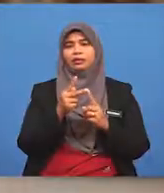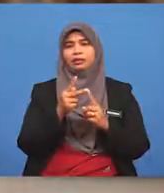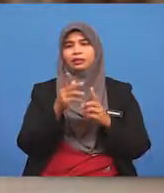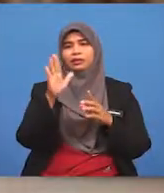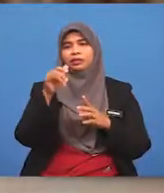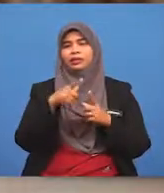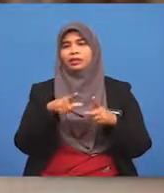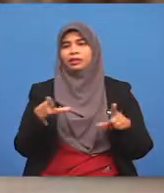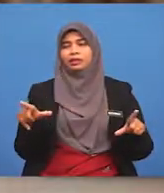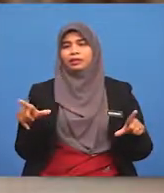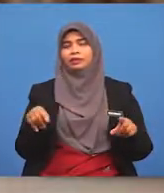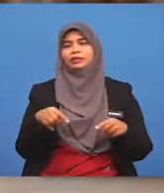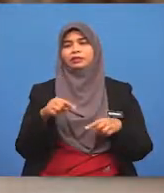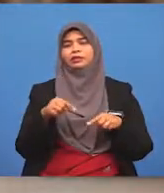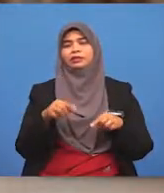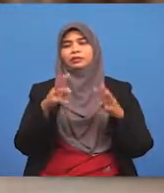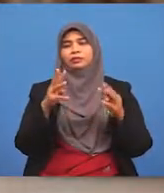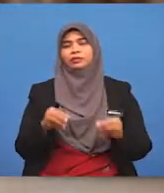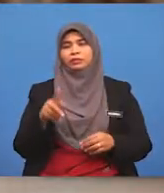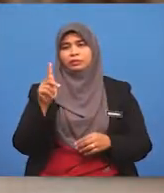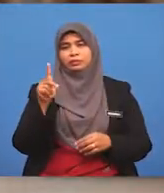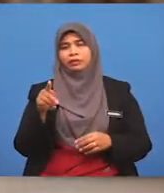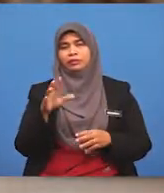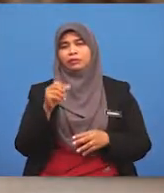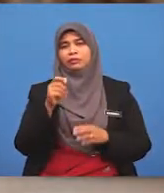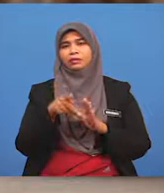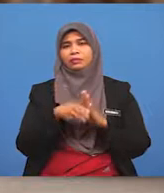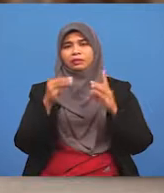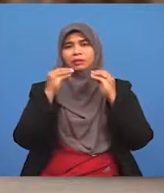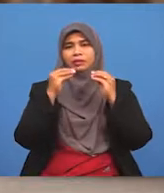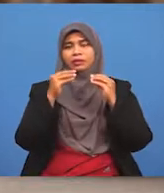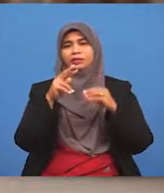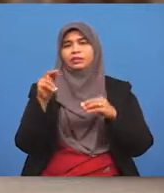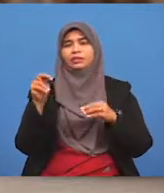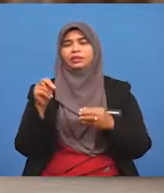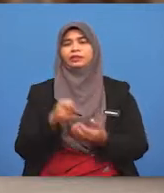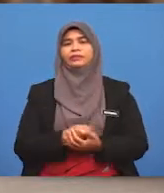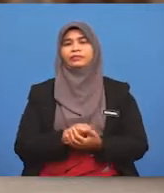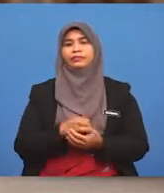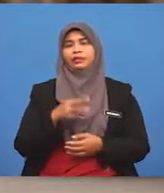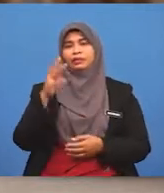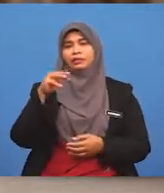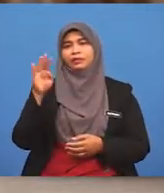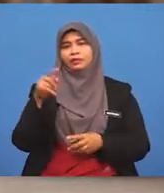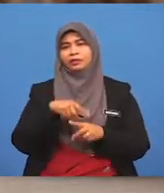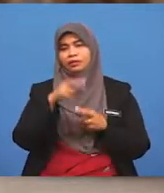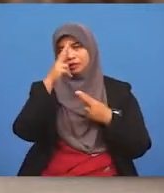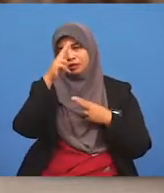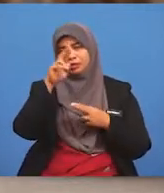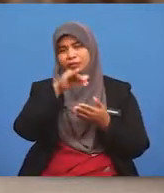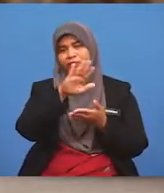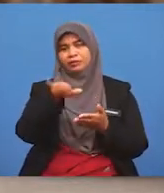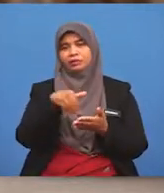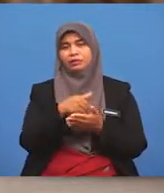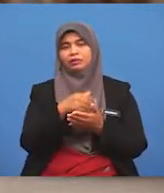Murid-murid yang dihormati sekalian, alam sekitar adalah anugerah Allah Subhanahu Wa Taala yang